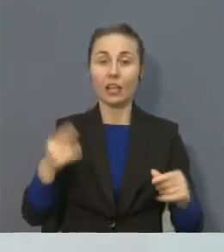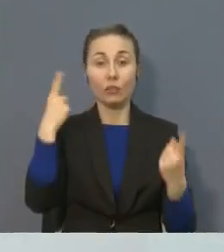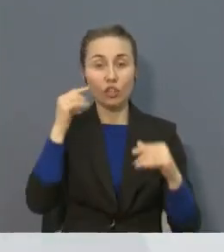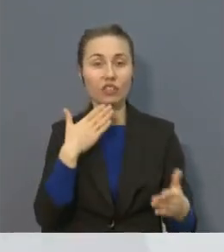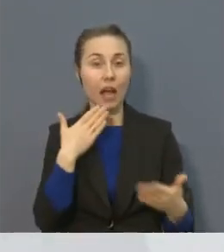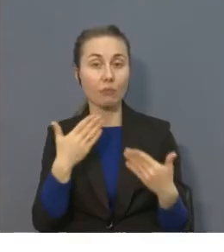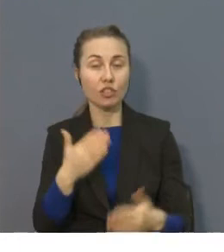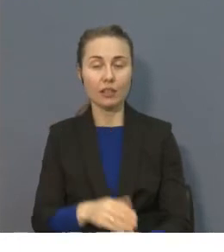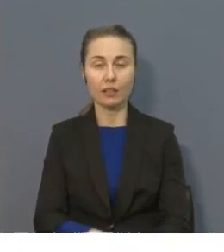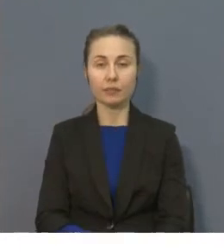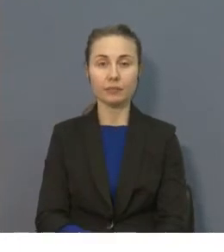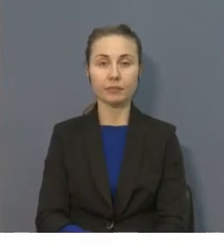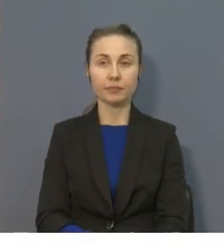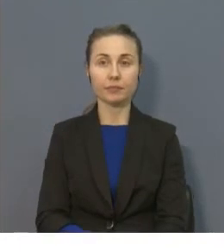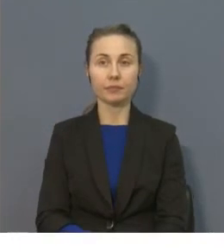бағалады.